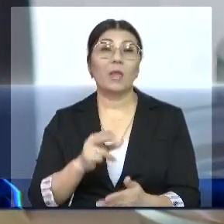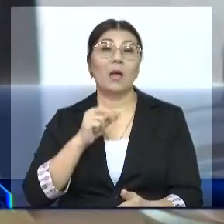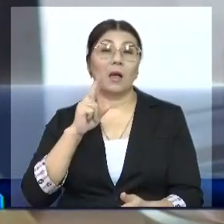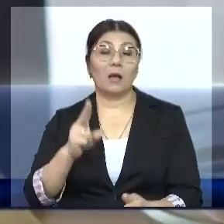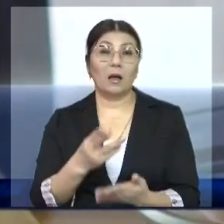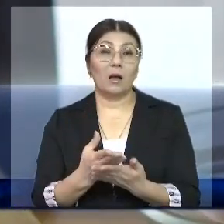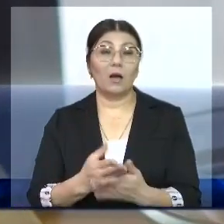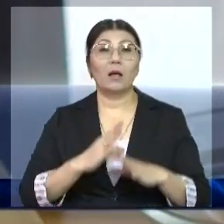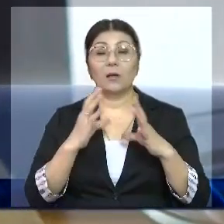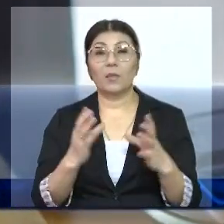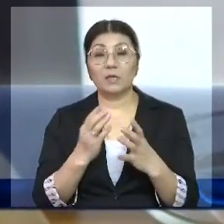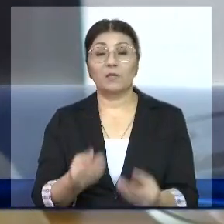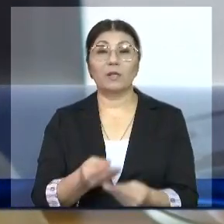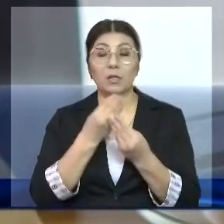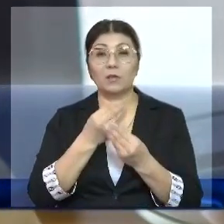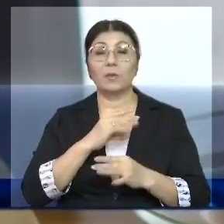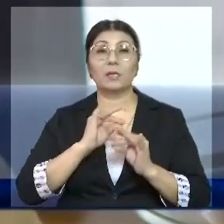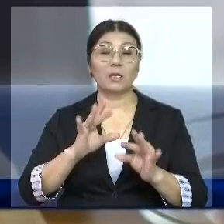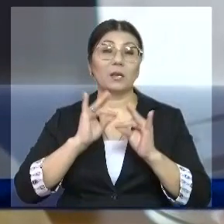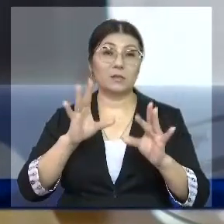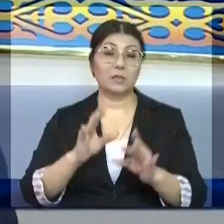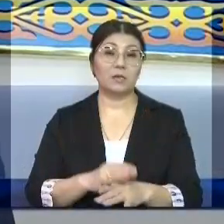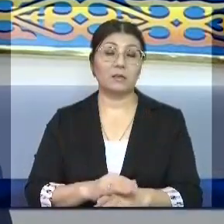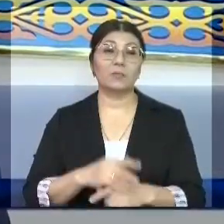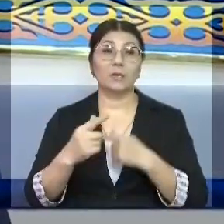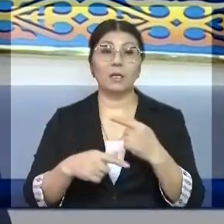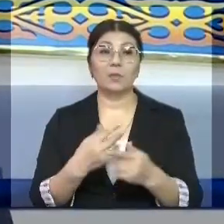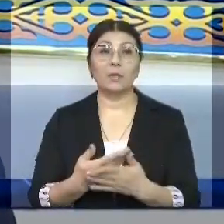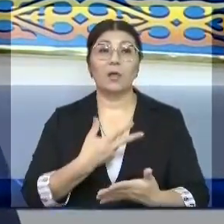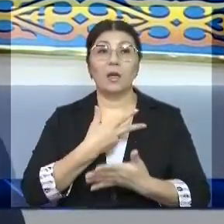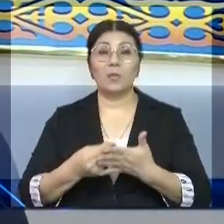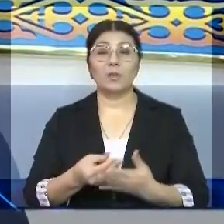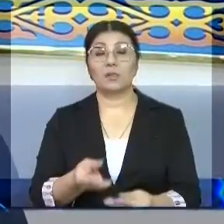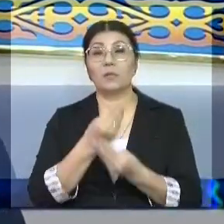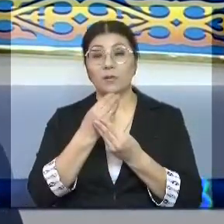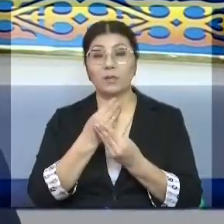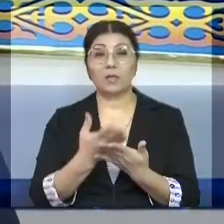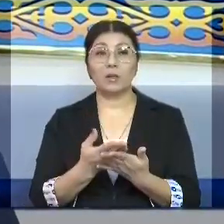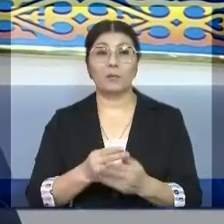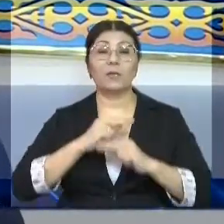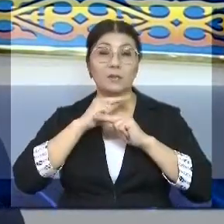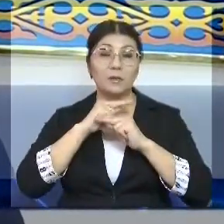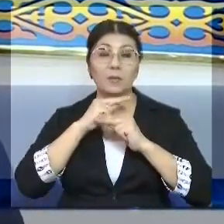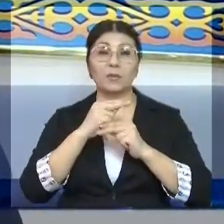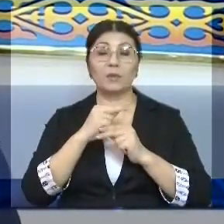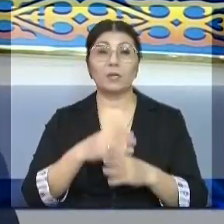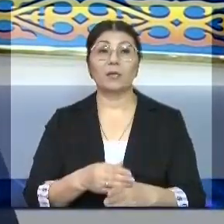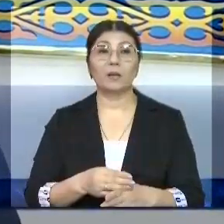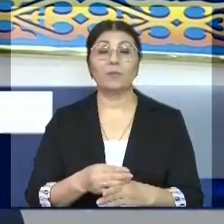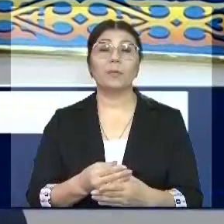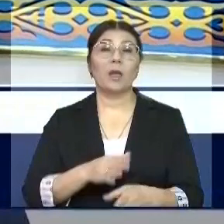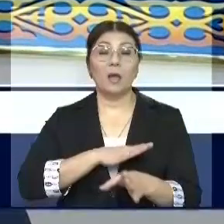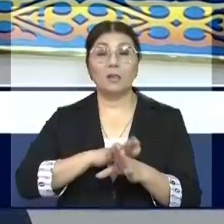департамента санитарно-эпидемиологического контроля Актюбинской области. При покупке продуктов питания обращайте внимание на целостность